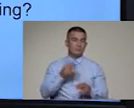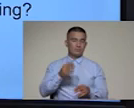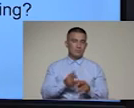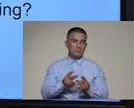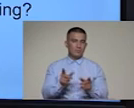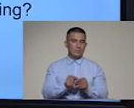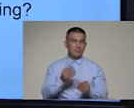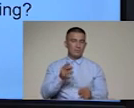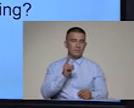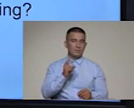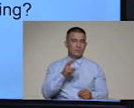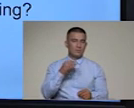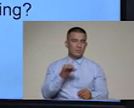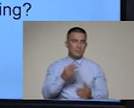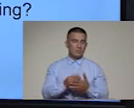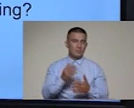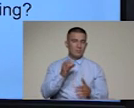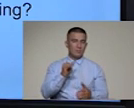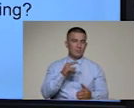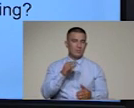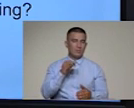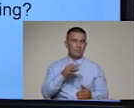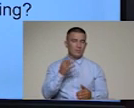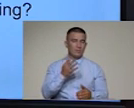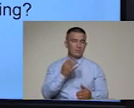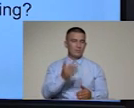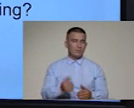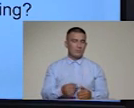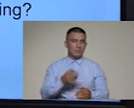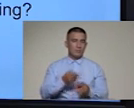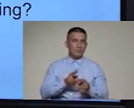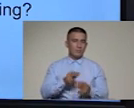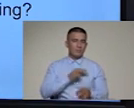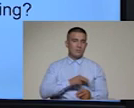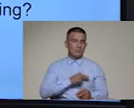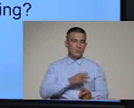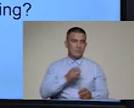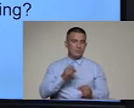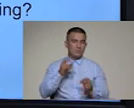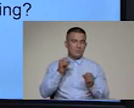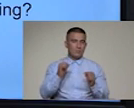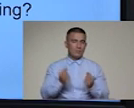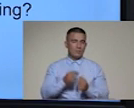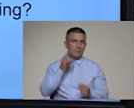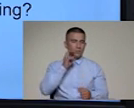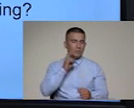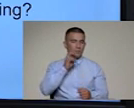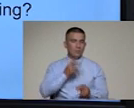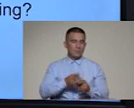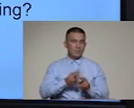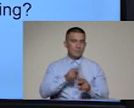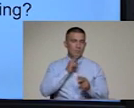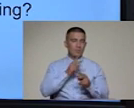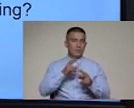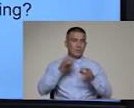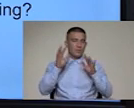birikma qalay tor sulfid hisoblanadi. Qishdan qo'rqadigan metal qaysi ekanligini topingchi.